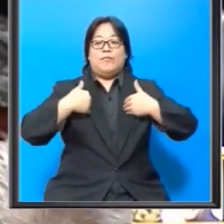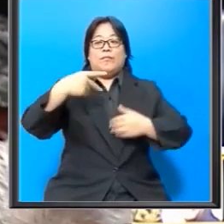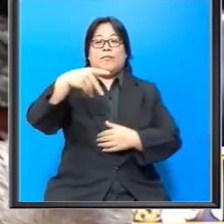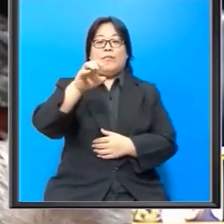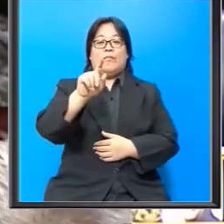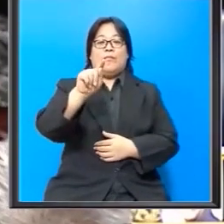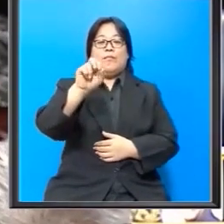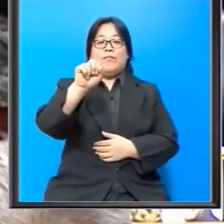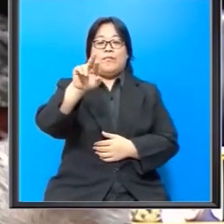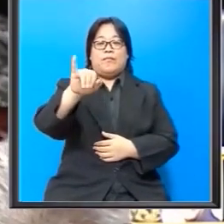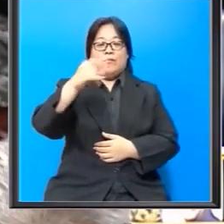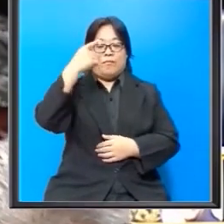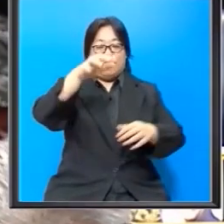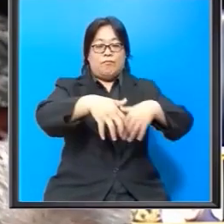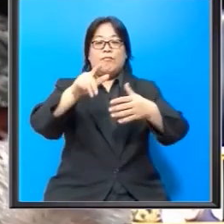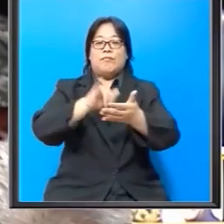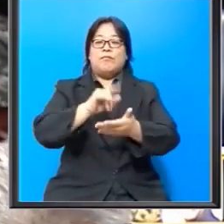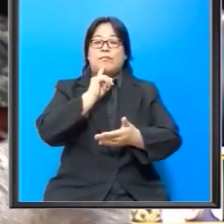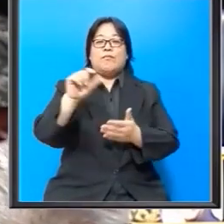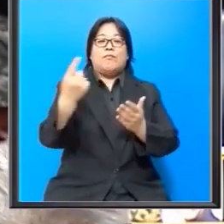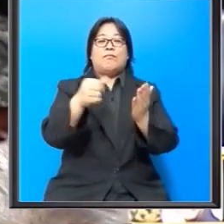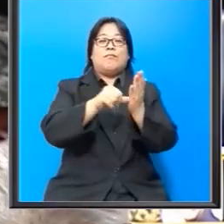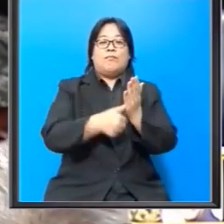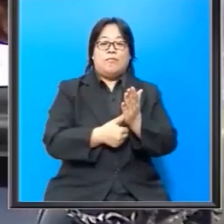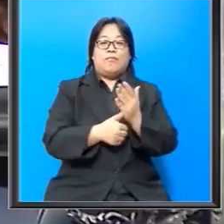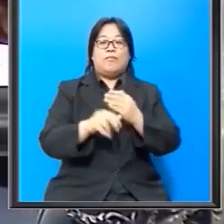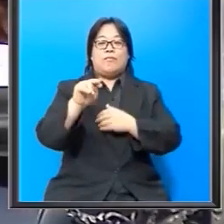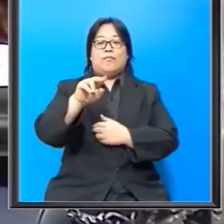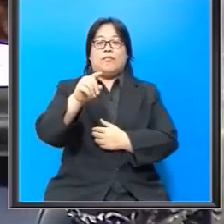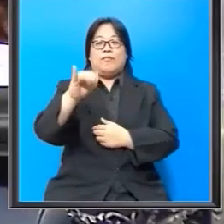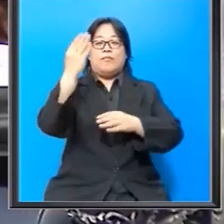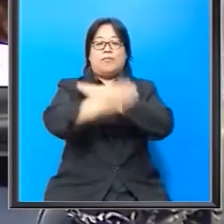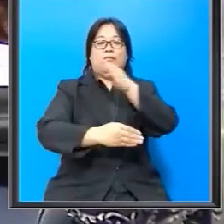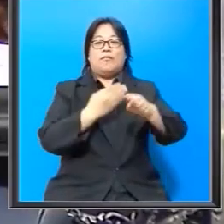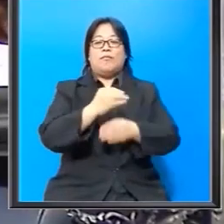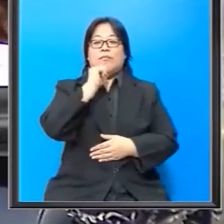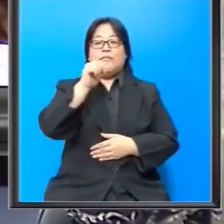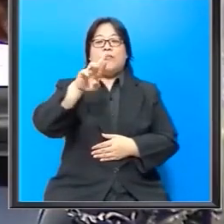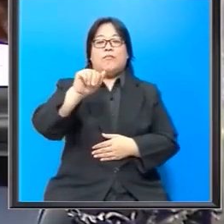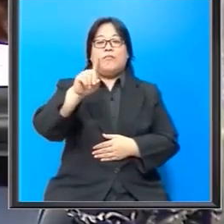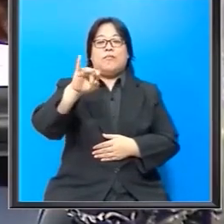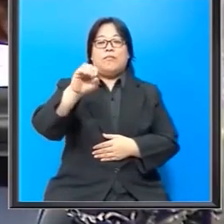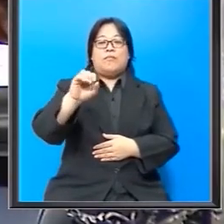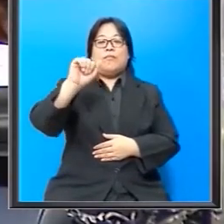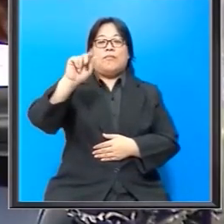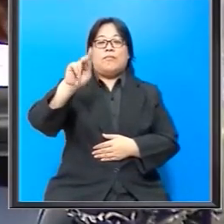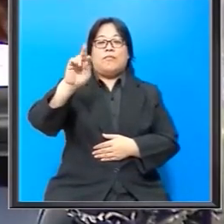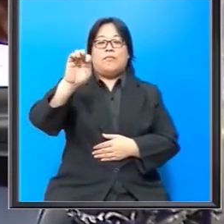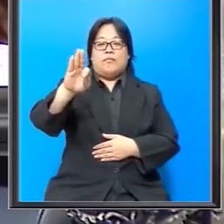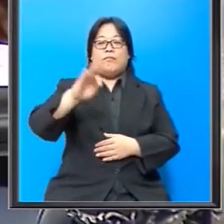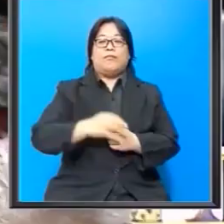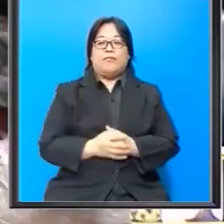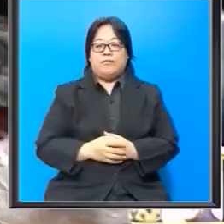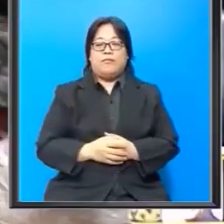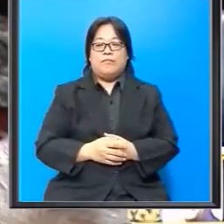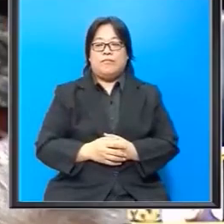mempunyai potensi untuk hidrokel adalah merupakan sumbopu Sunda di bumi bukan ready aktif non radioaktif